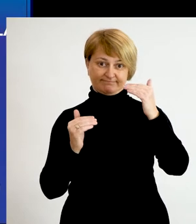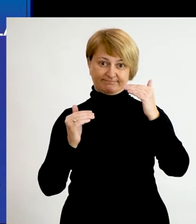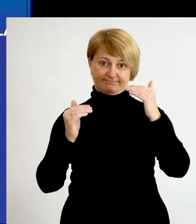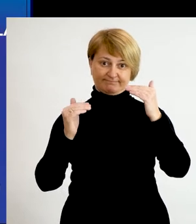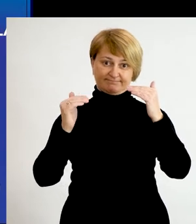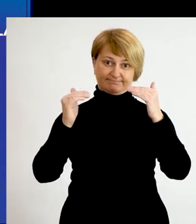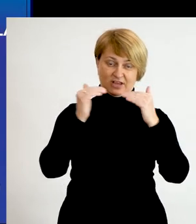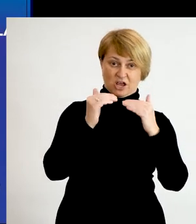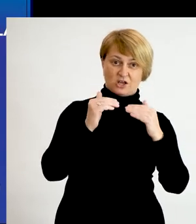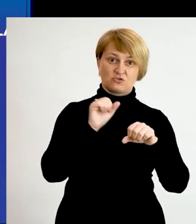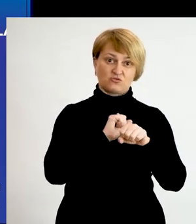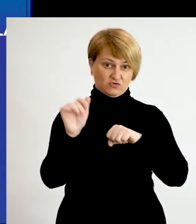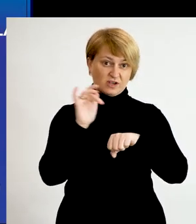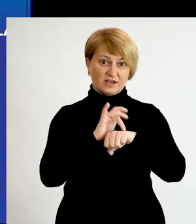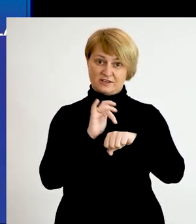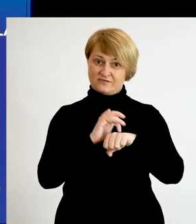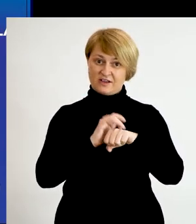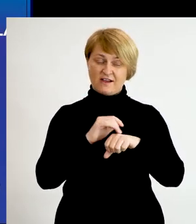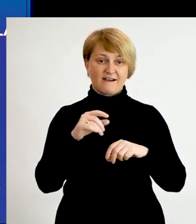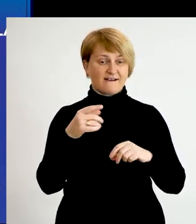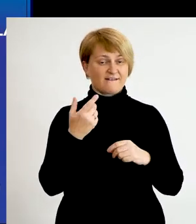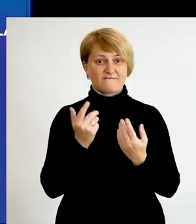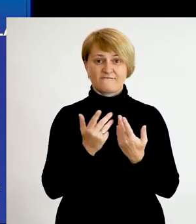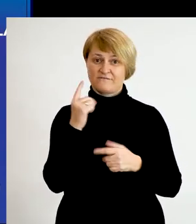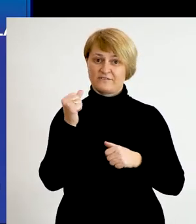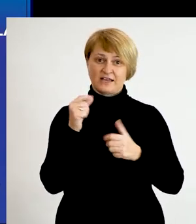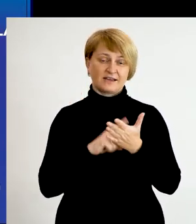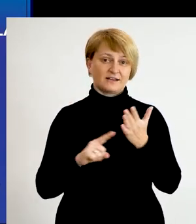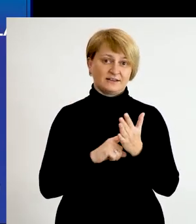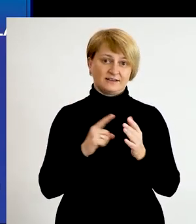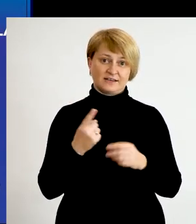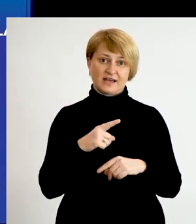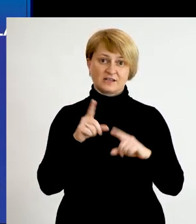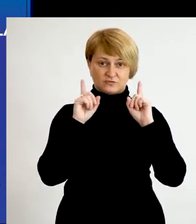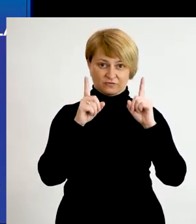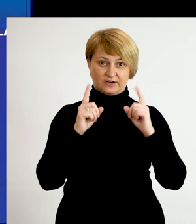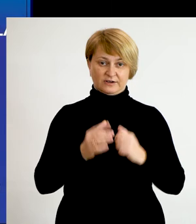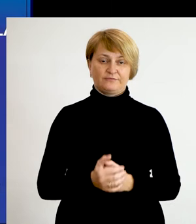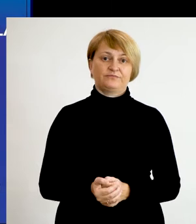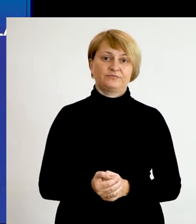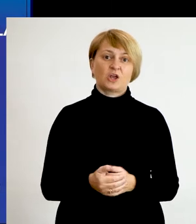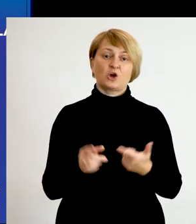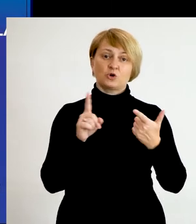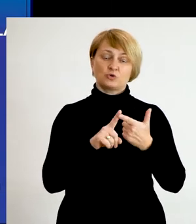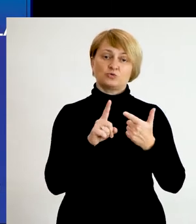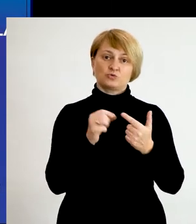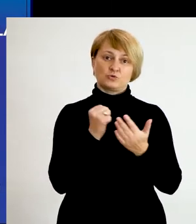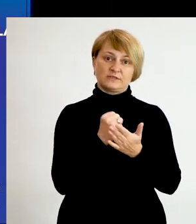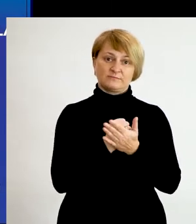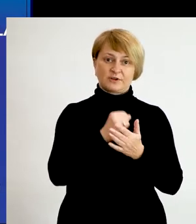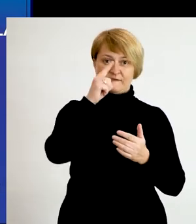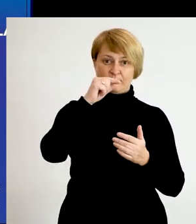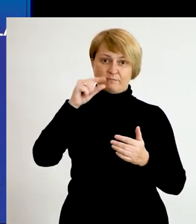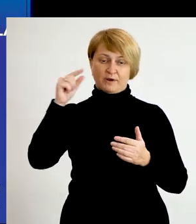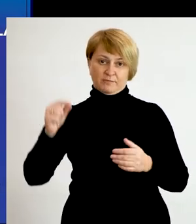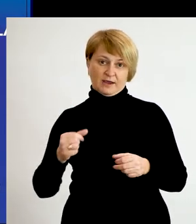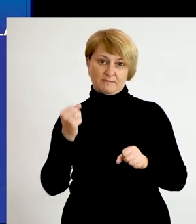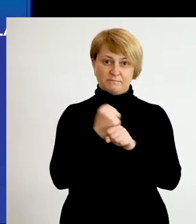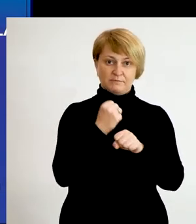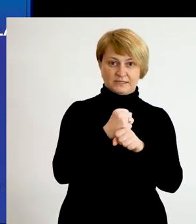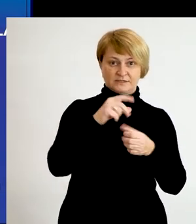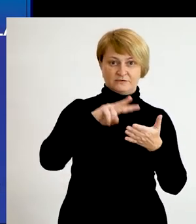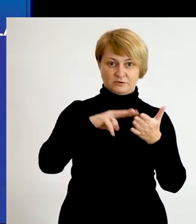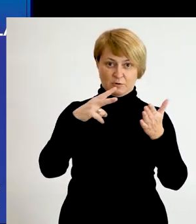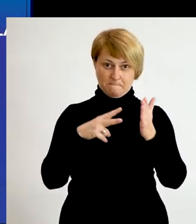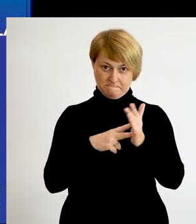efekt zwracaliśmy już wielokrotnie wcześniej. Druga rzecz to pracownicze plany kapitałowe. To jest